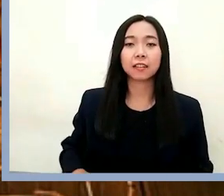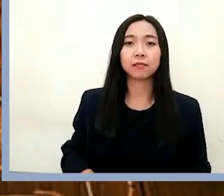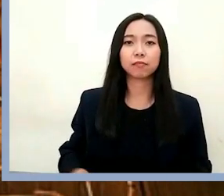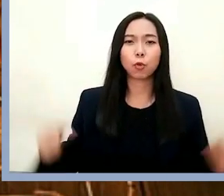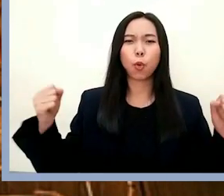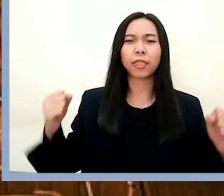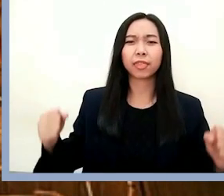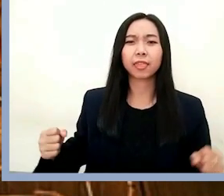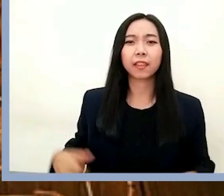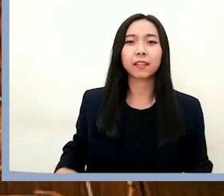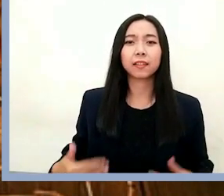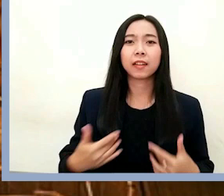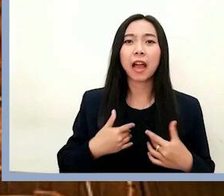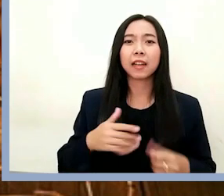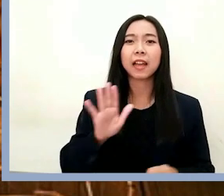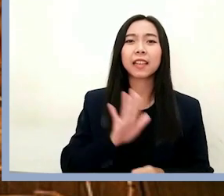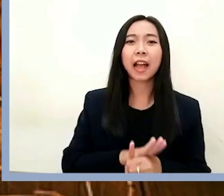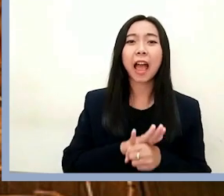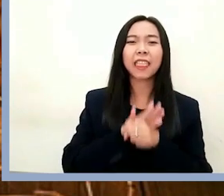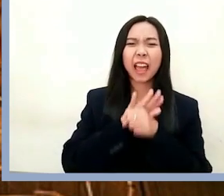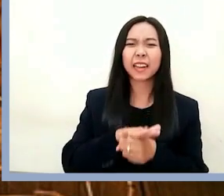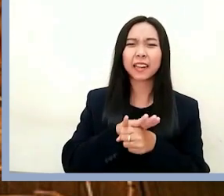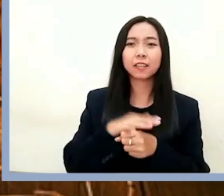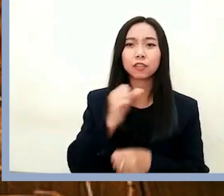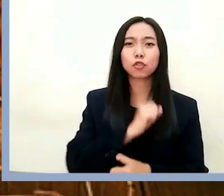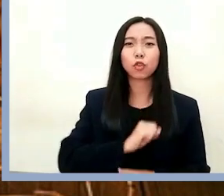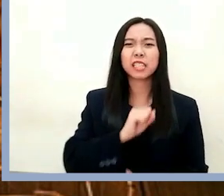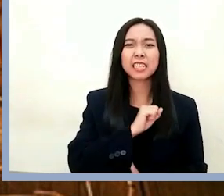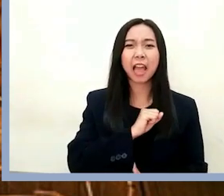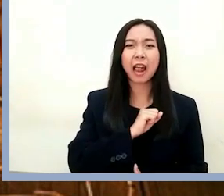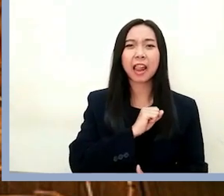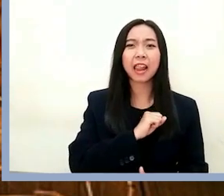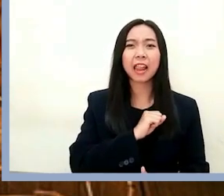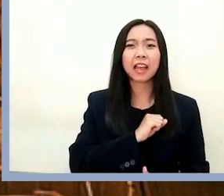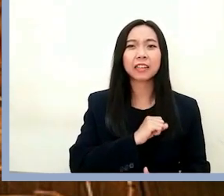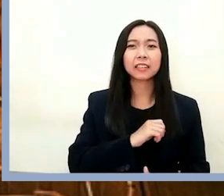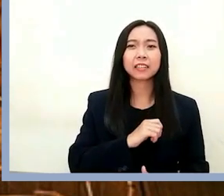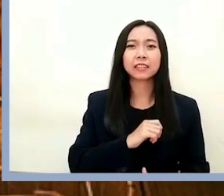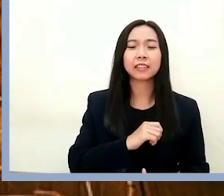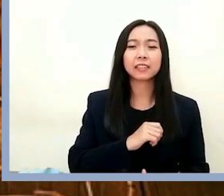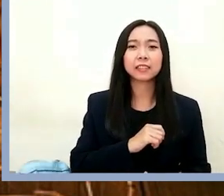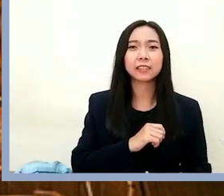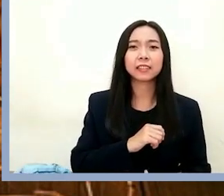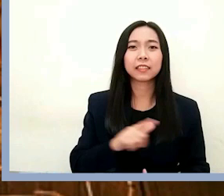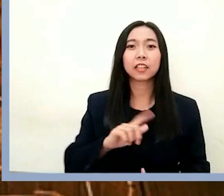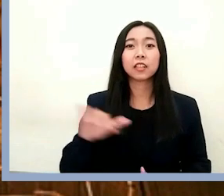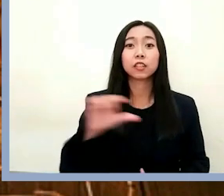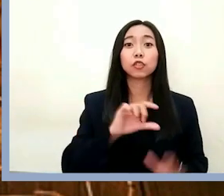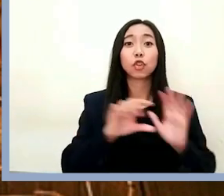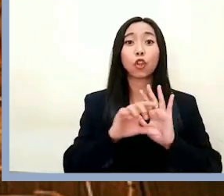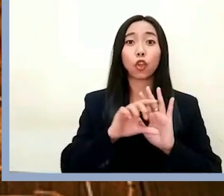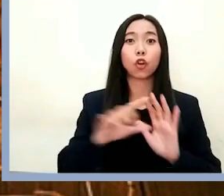tekanan sosial yang bersikap antipati misalnya dalam hal ini sakit itu akan